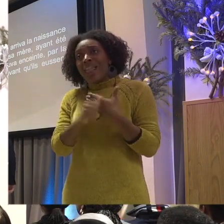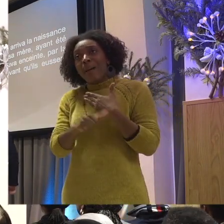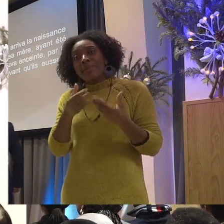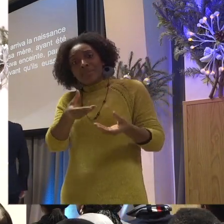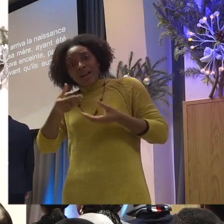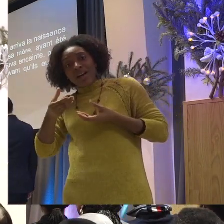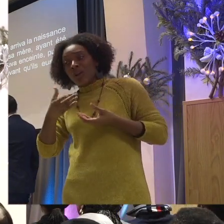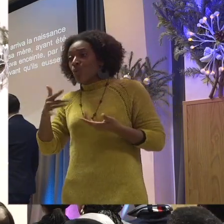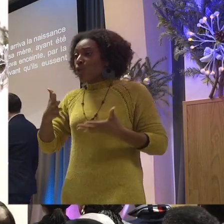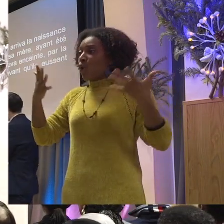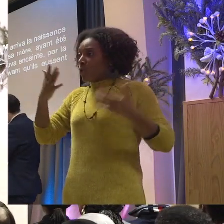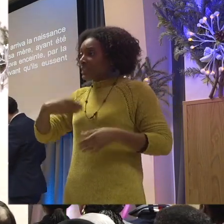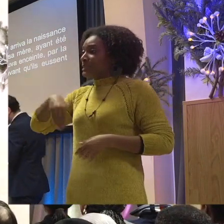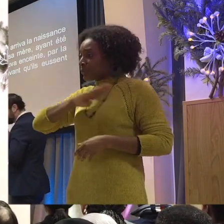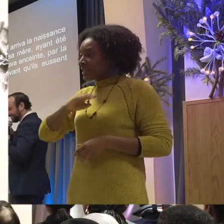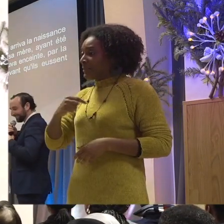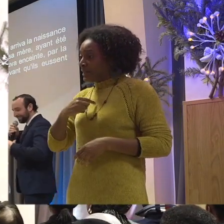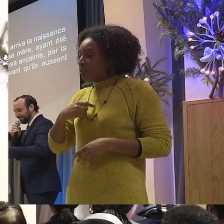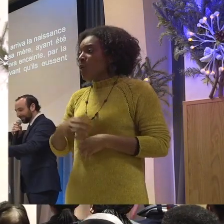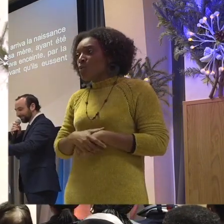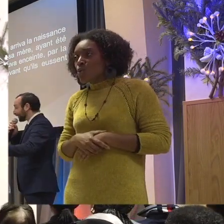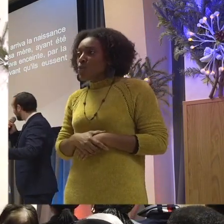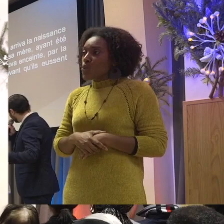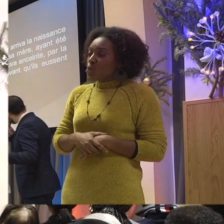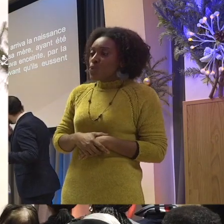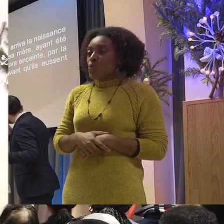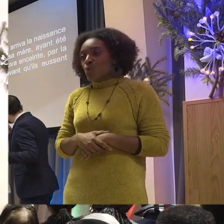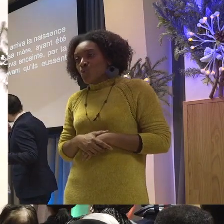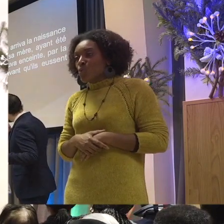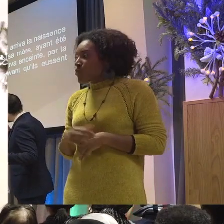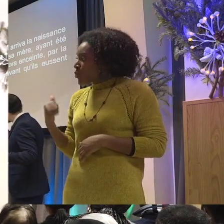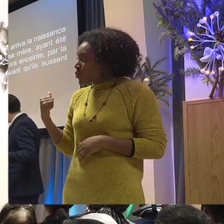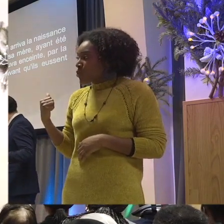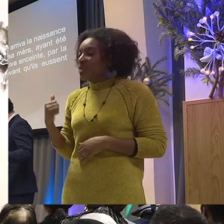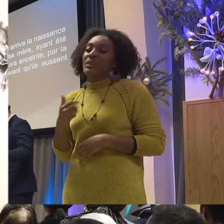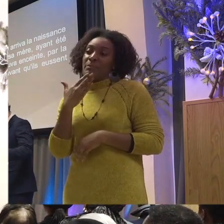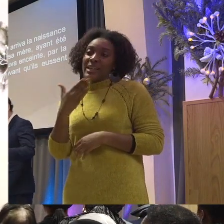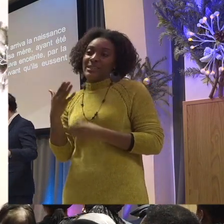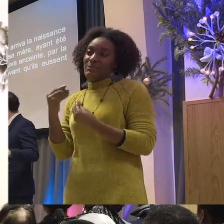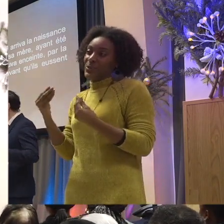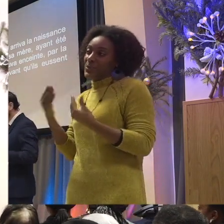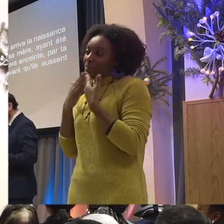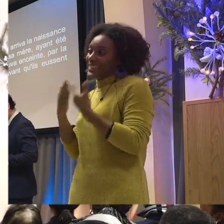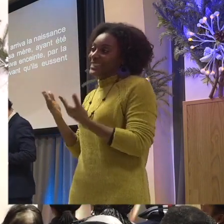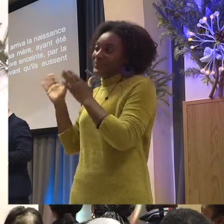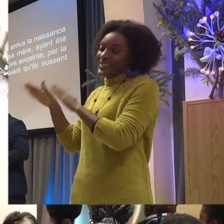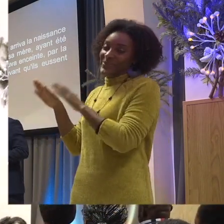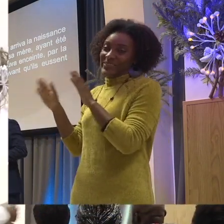C'est une grosse responsabilité. Tu as raison. Merci beaucoup. Vous pouvez reprendre place. Soyez bénis, les